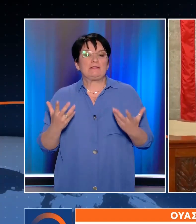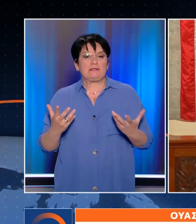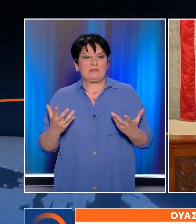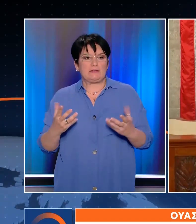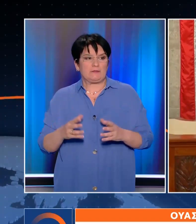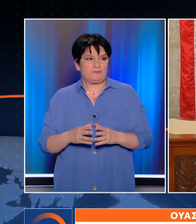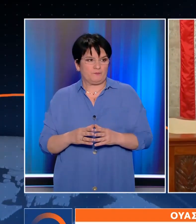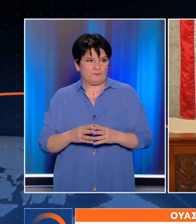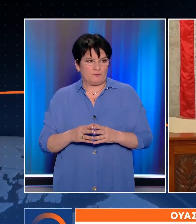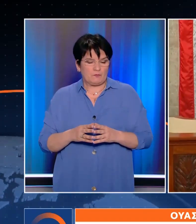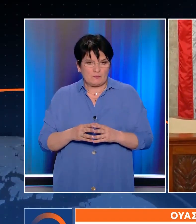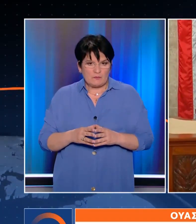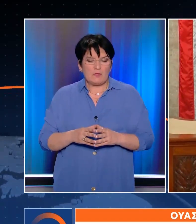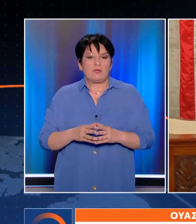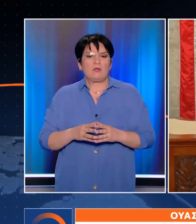Ένα μήνυμα σε